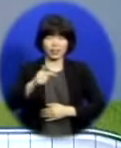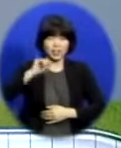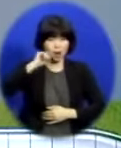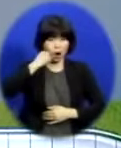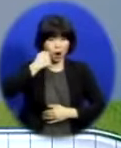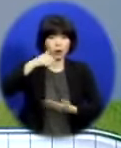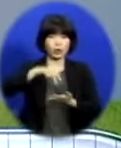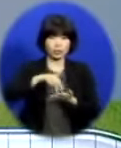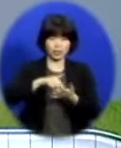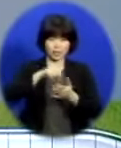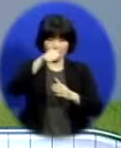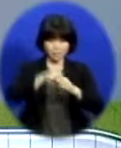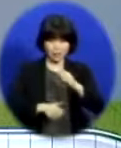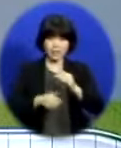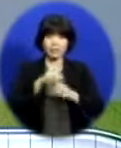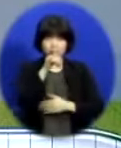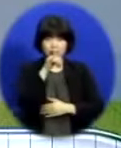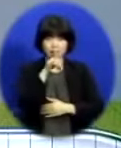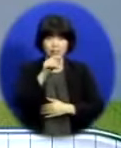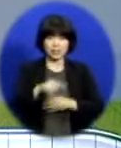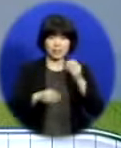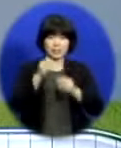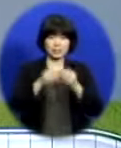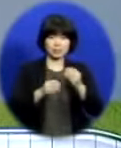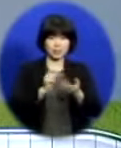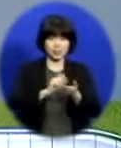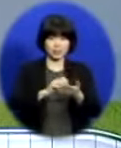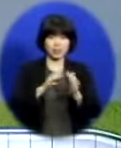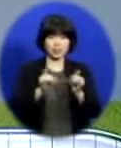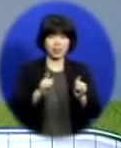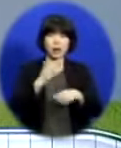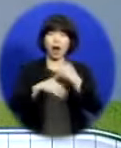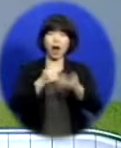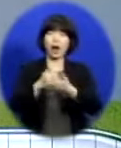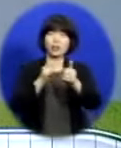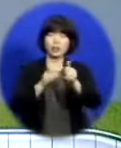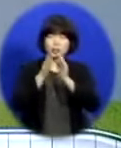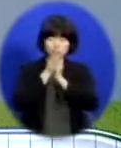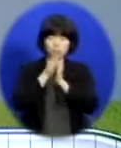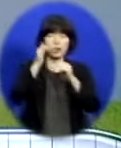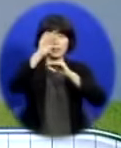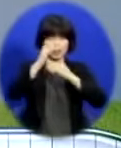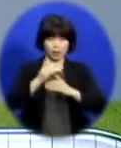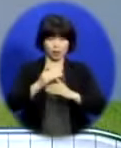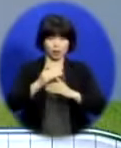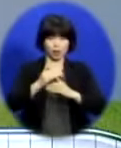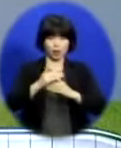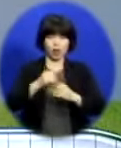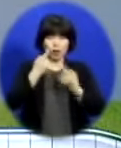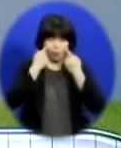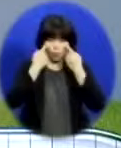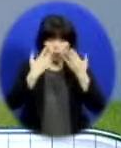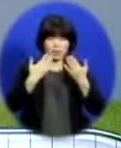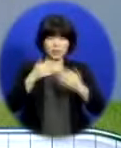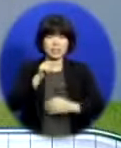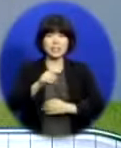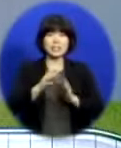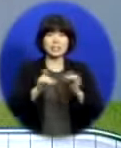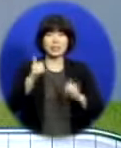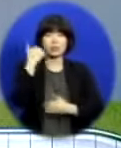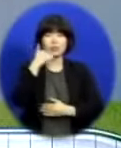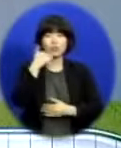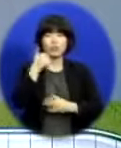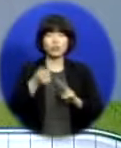처지에 빠져 있는이 시편 기자가 하나님께 기도하는 내용입니다 정하게이 사람이